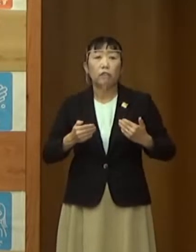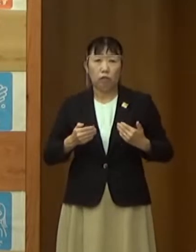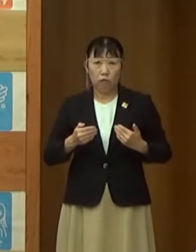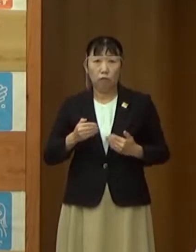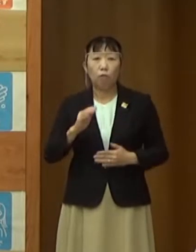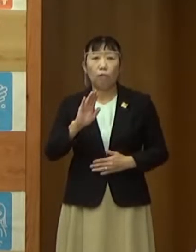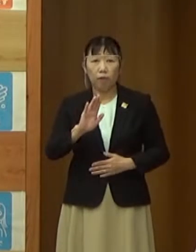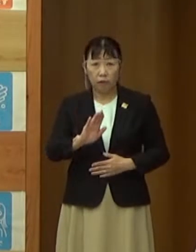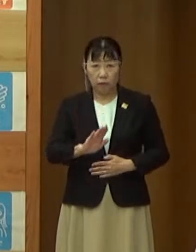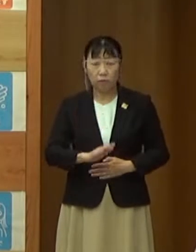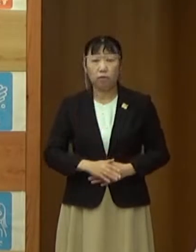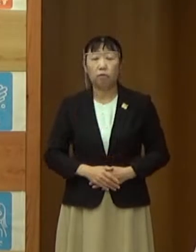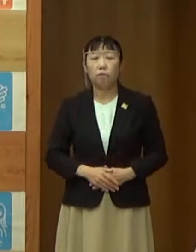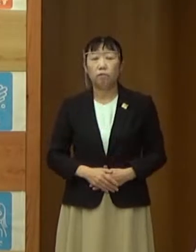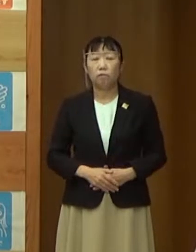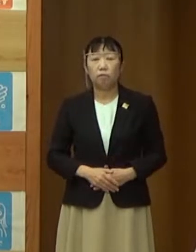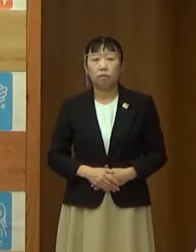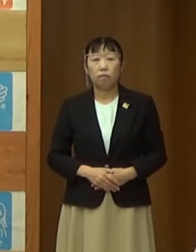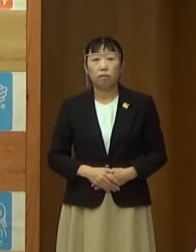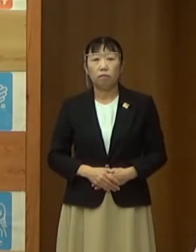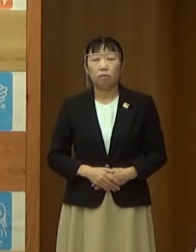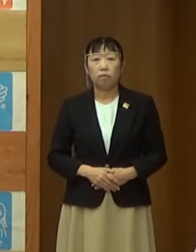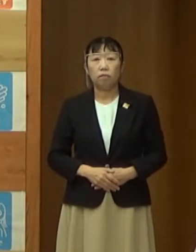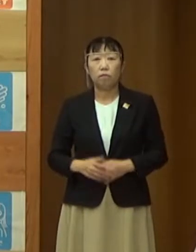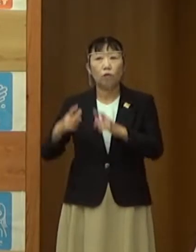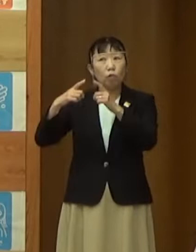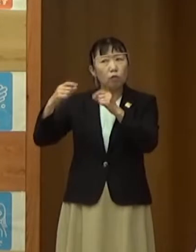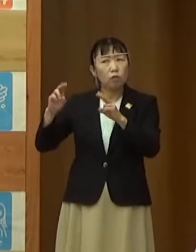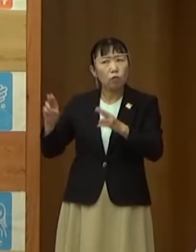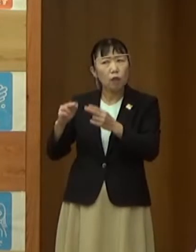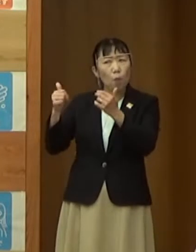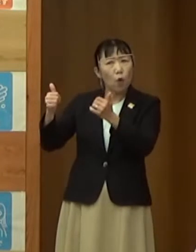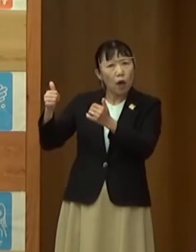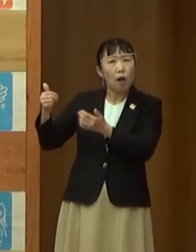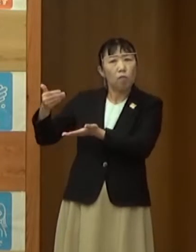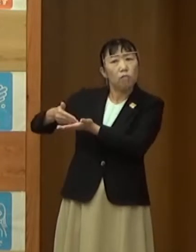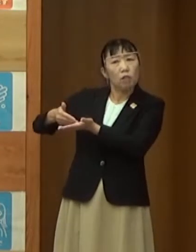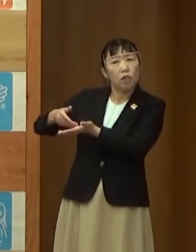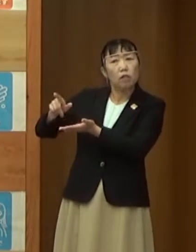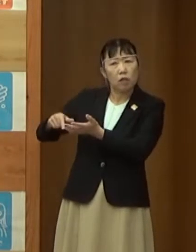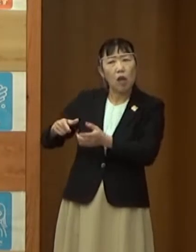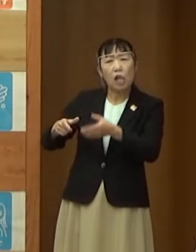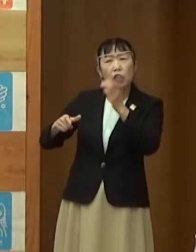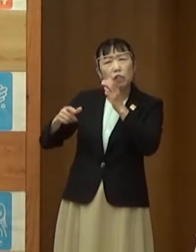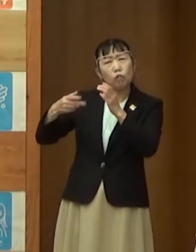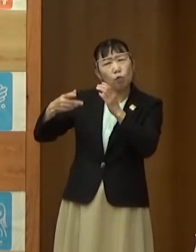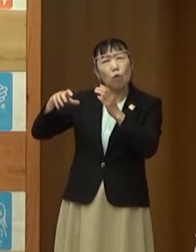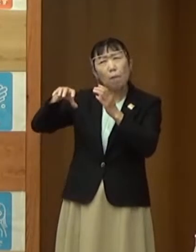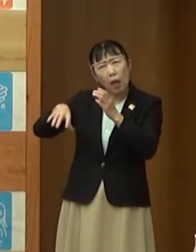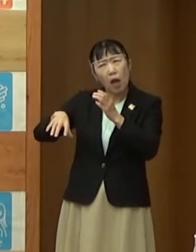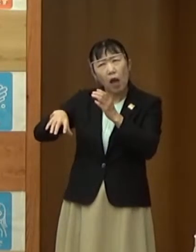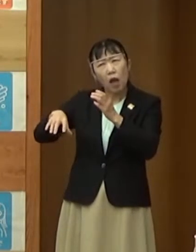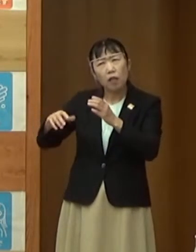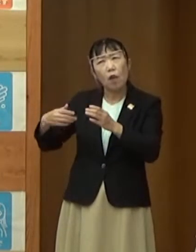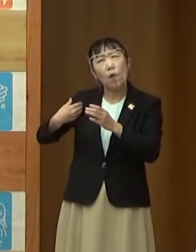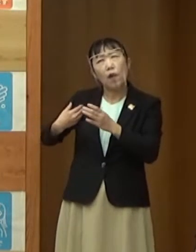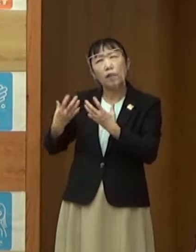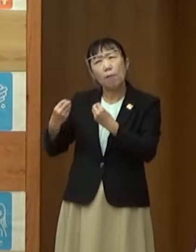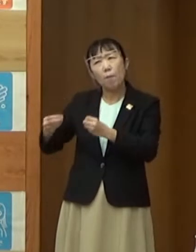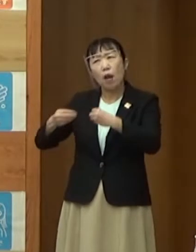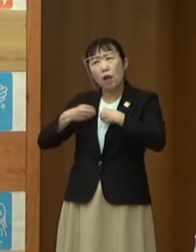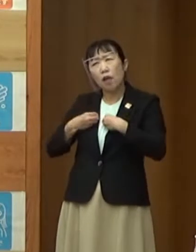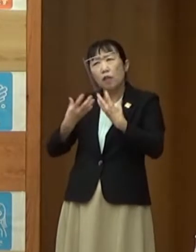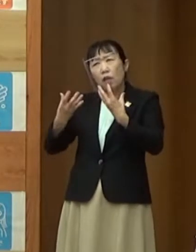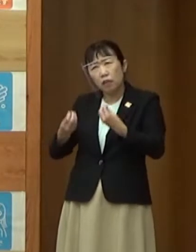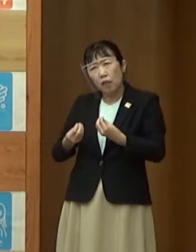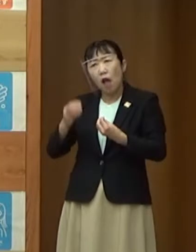階に入っております。国の専門家も飲食の場面での感染が家庭、会社、学